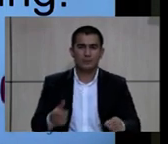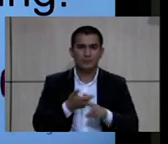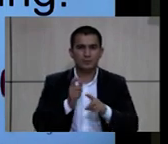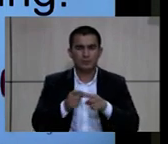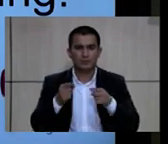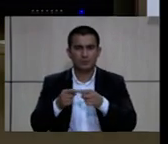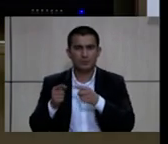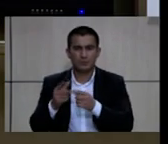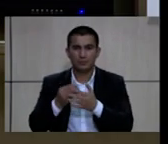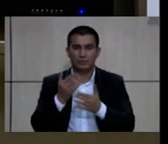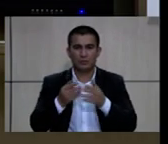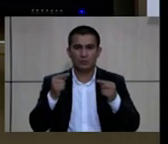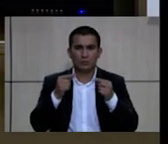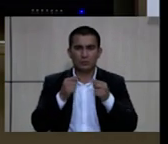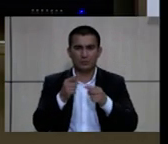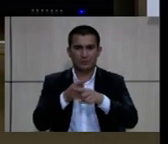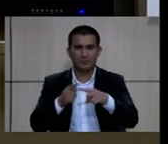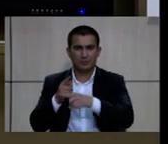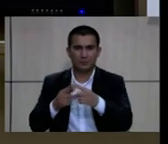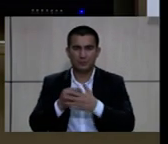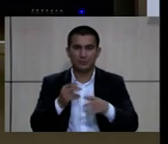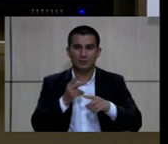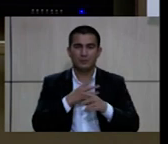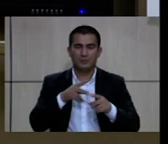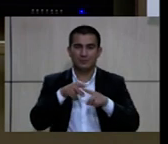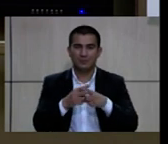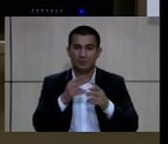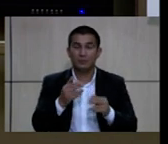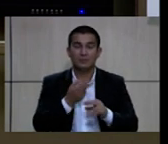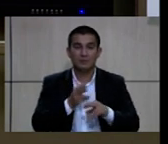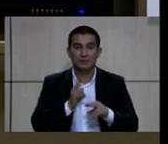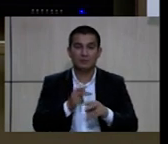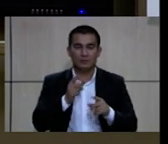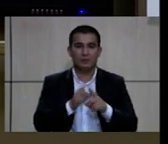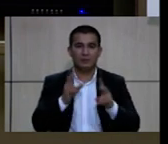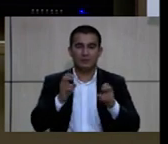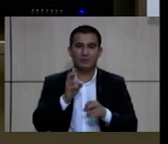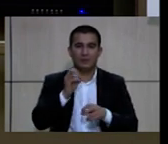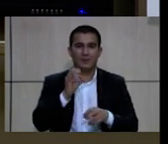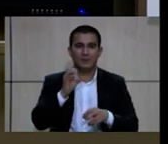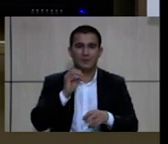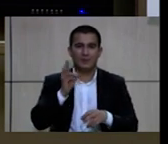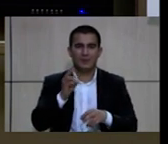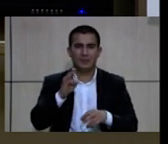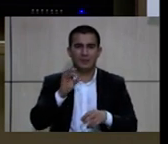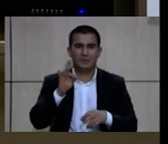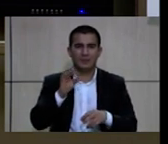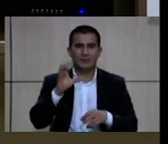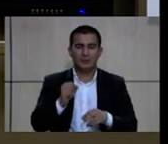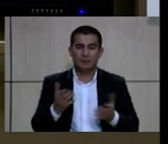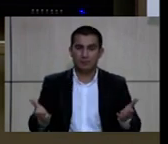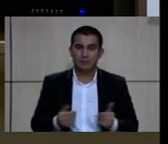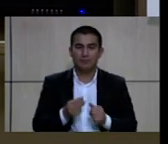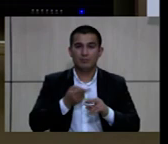Burchaklarni teng ikkiga bo'luvchi kesma nima deb atalardi? Albatta bu bisektrisa. Bu